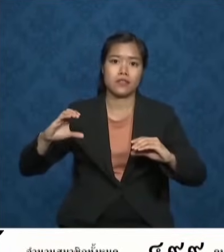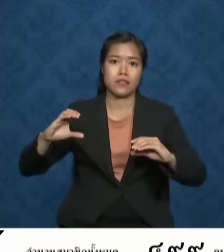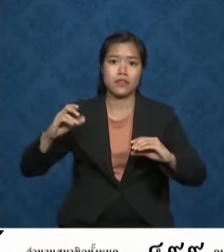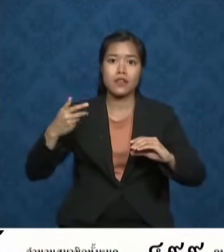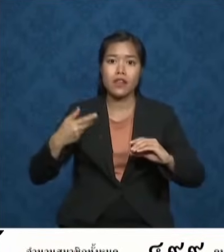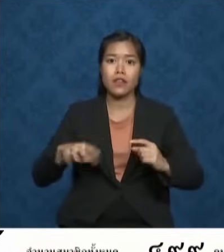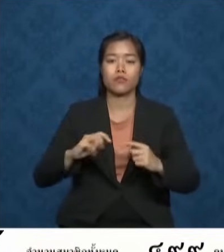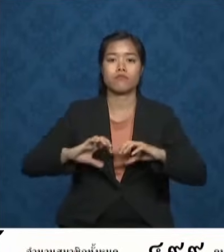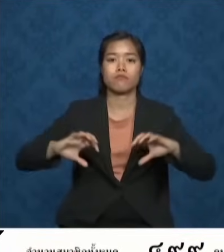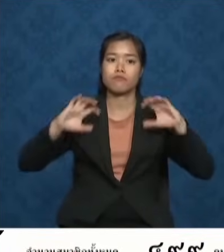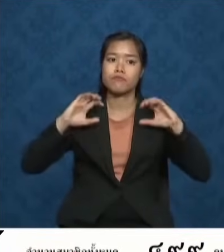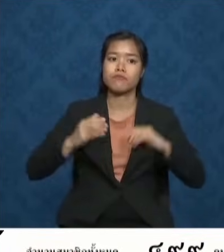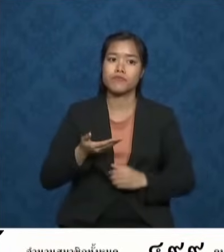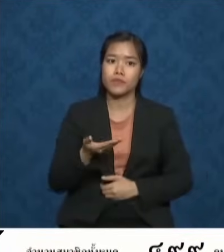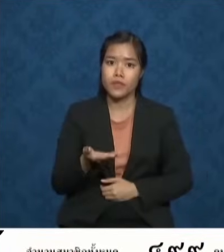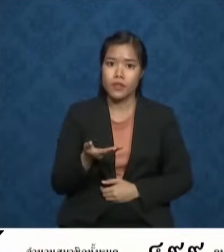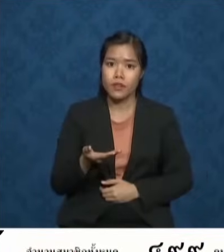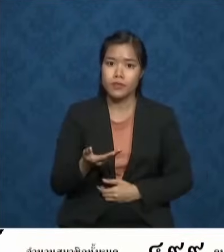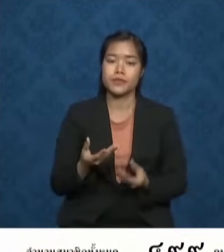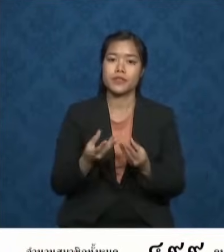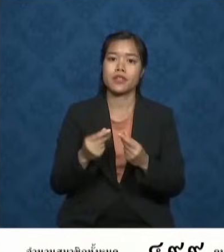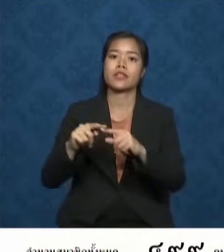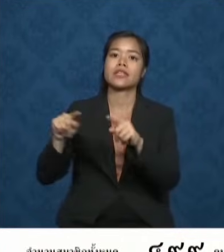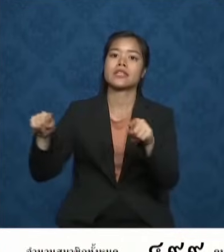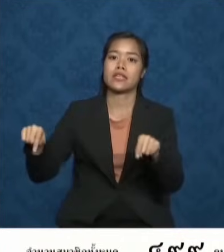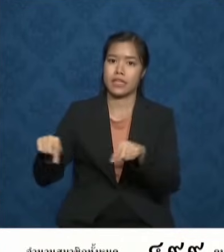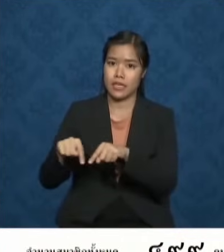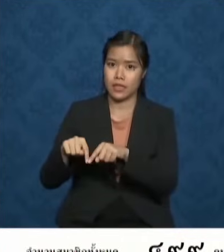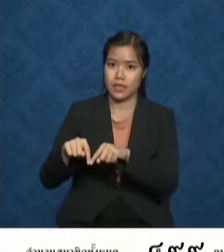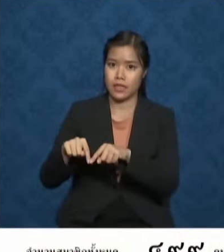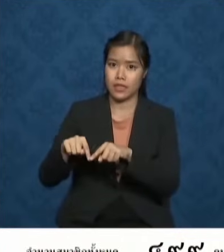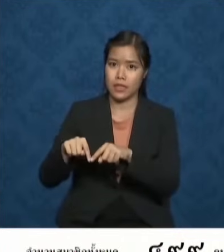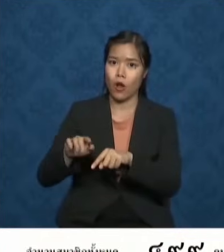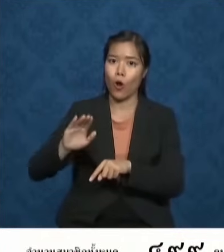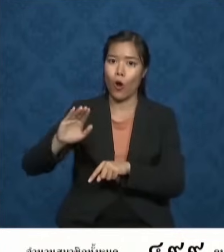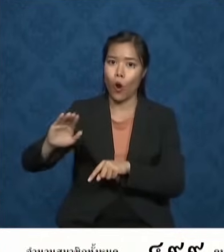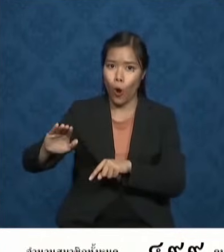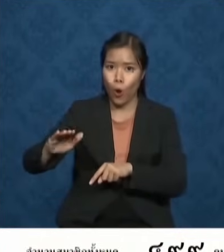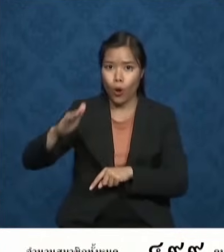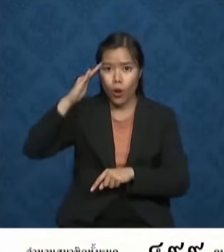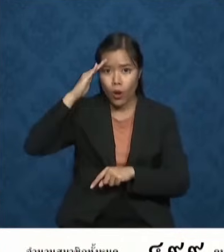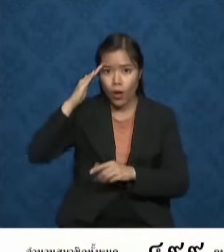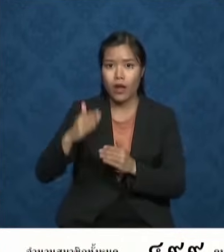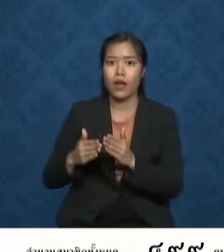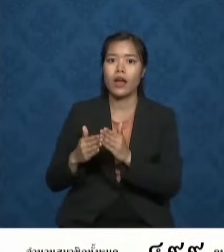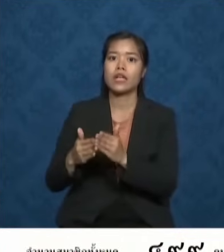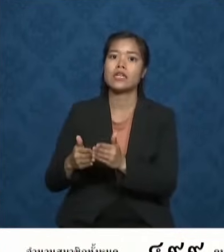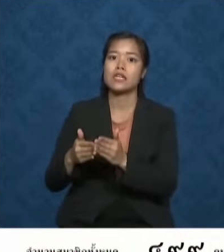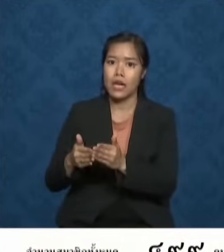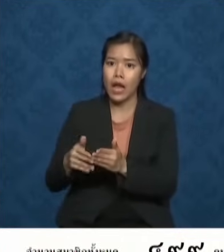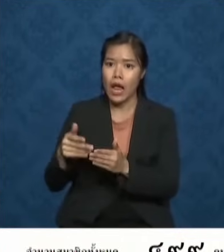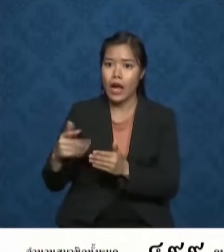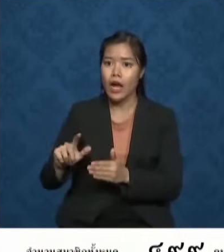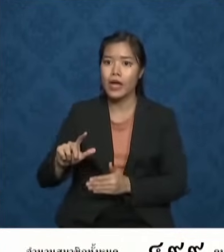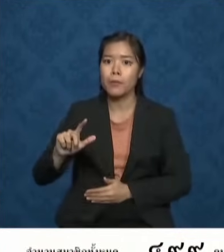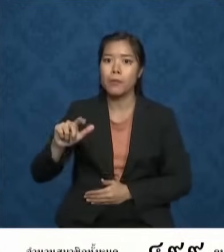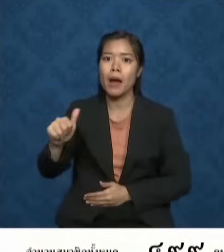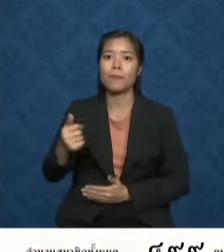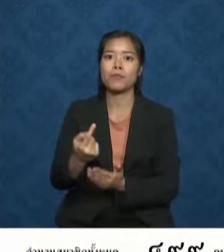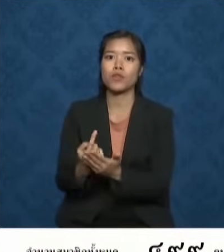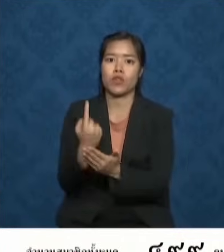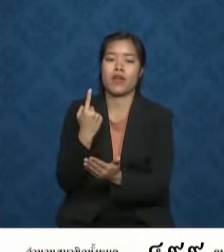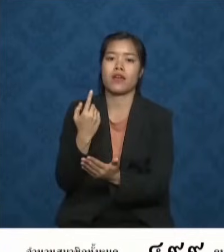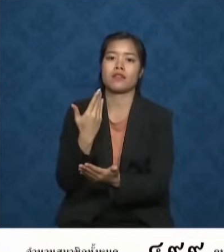บาลก็ต้องขอว่าก็ที่ดินกองทัพเรือแล้วจะให้ใครไปของบอ่ะมันก็ต้องเจ้า